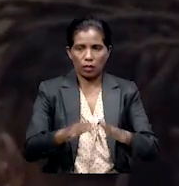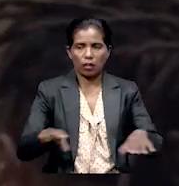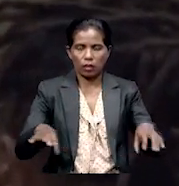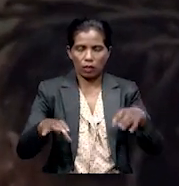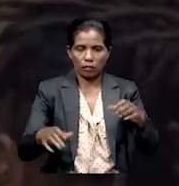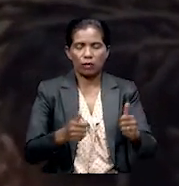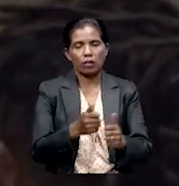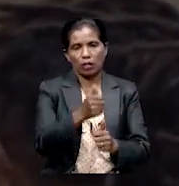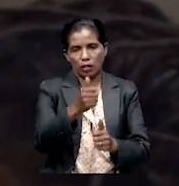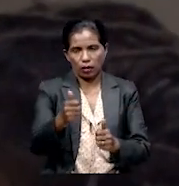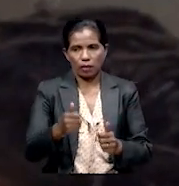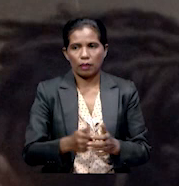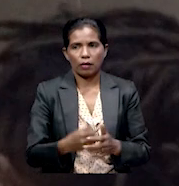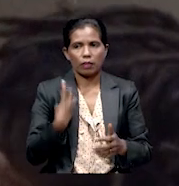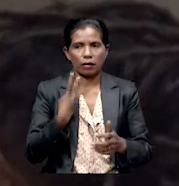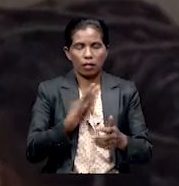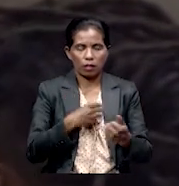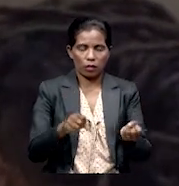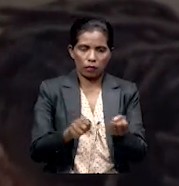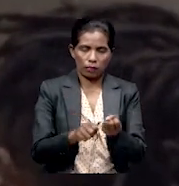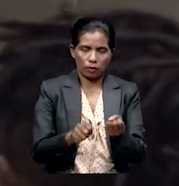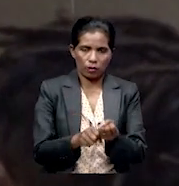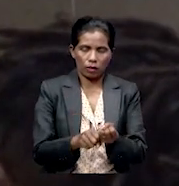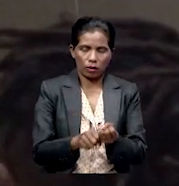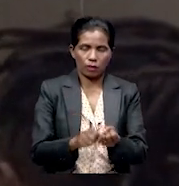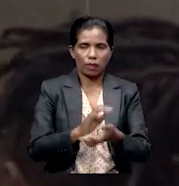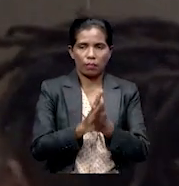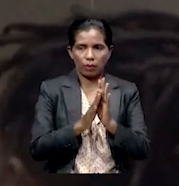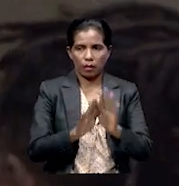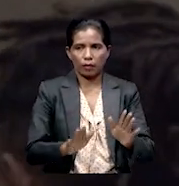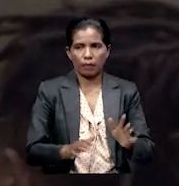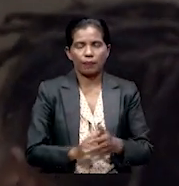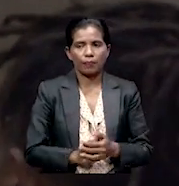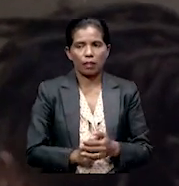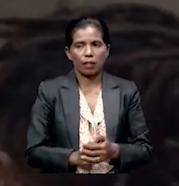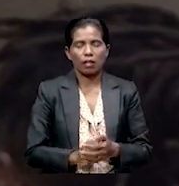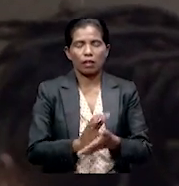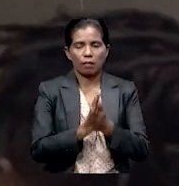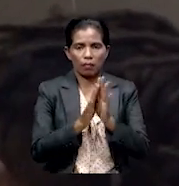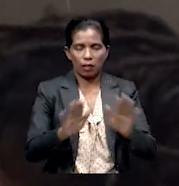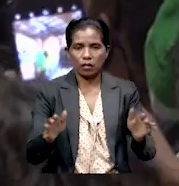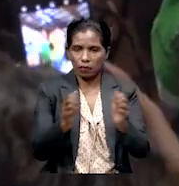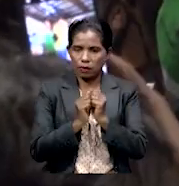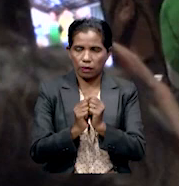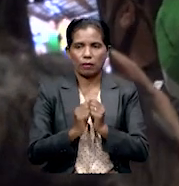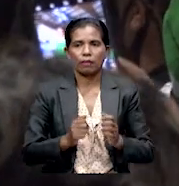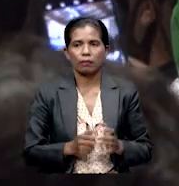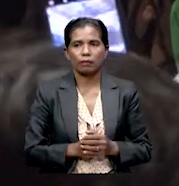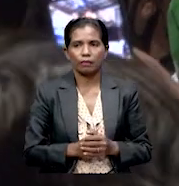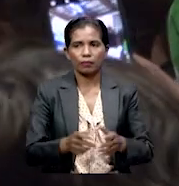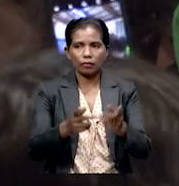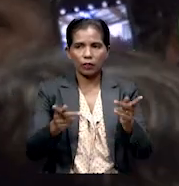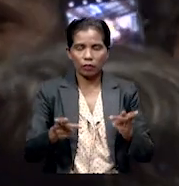minha e tá contribuir para paz. Dá-me palmado, paz, palmado. Ia Fatih